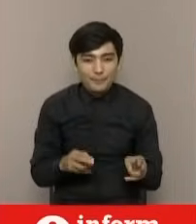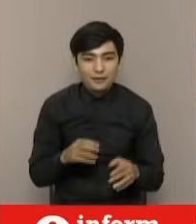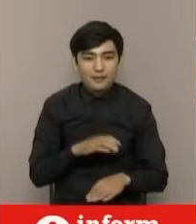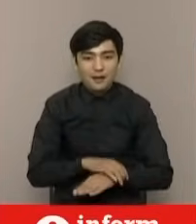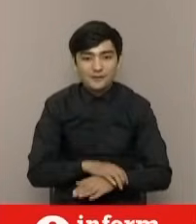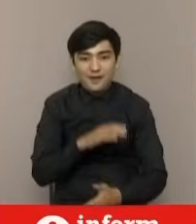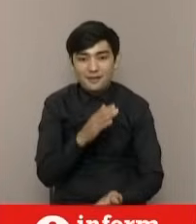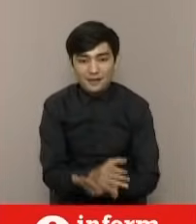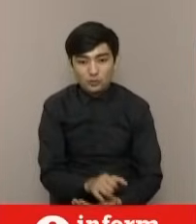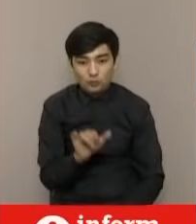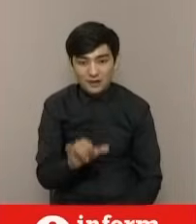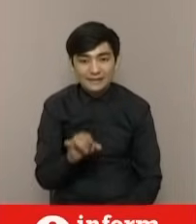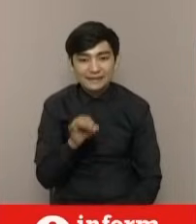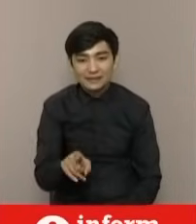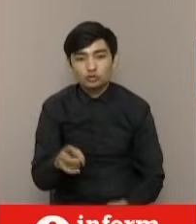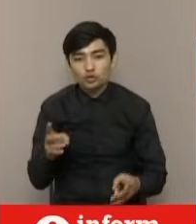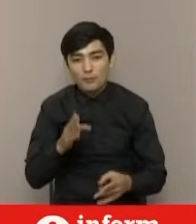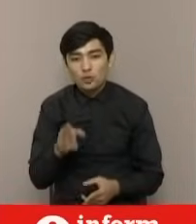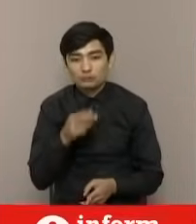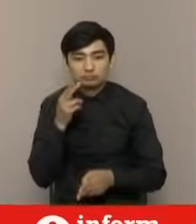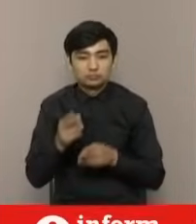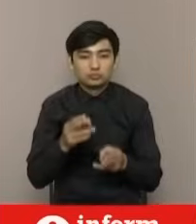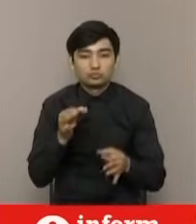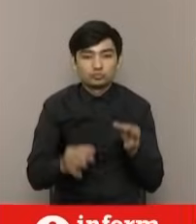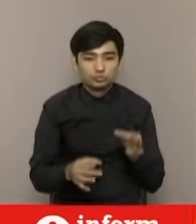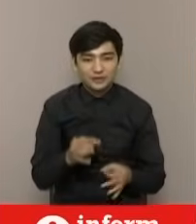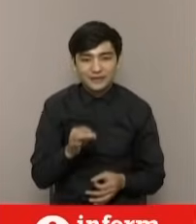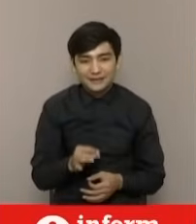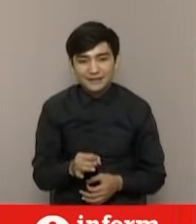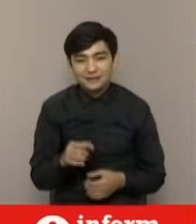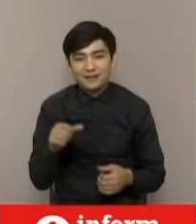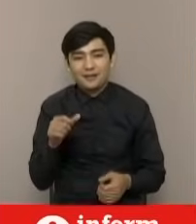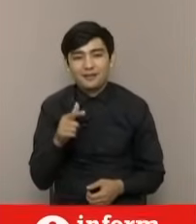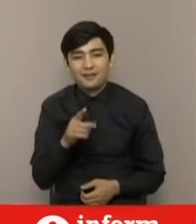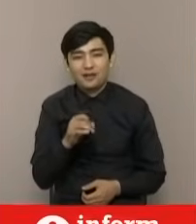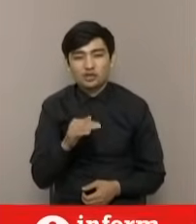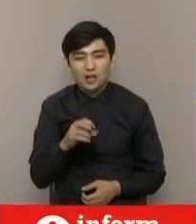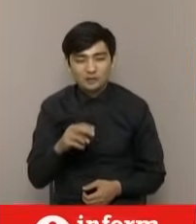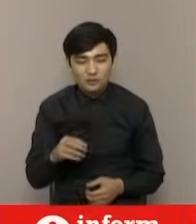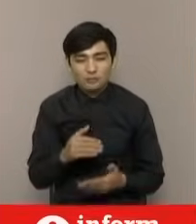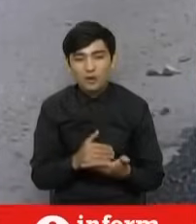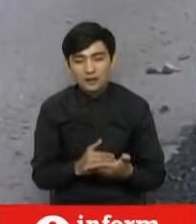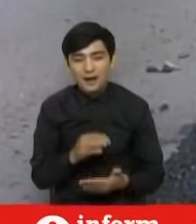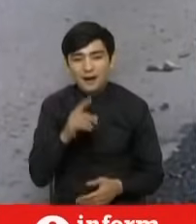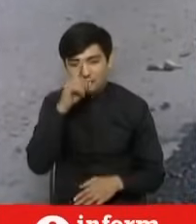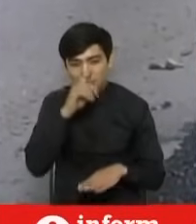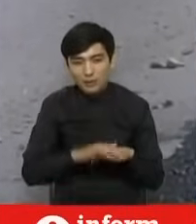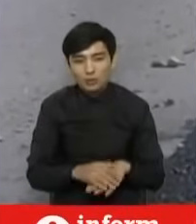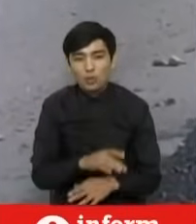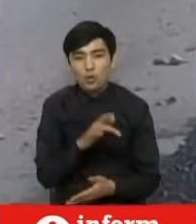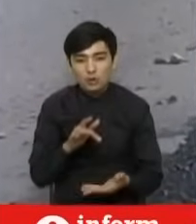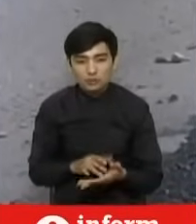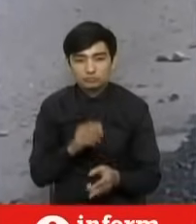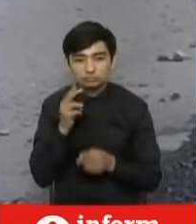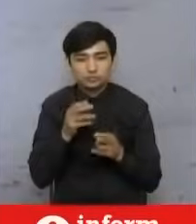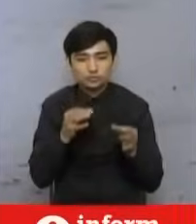доказательства имеются, после этого можно обратиться в суд, то есть в гражданском порядке к акимату города. Помимо акимата,